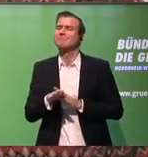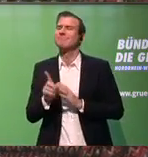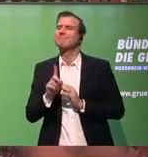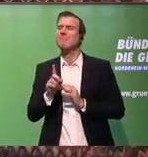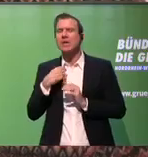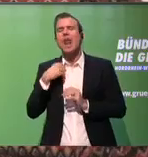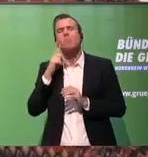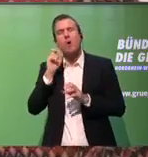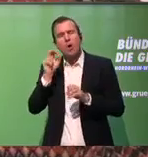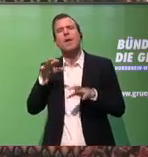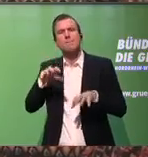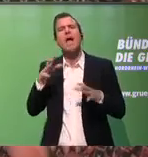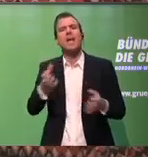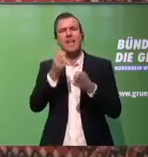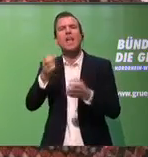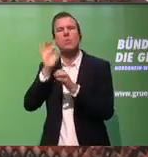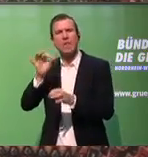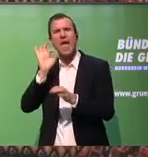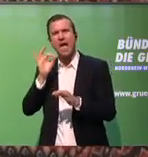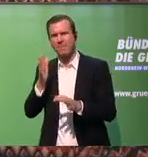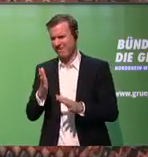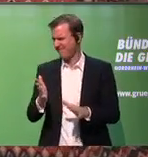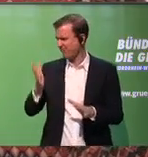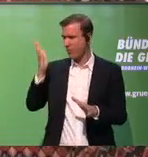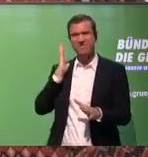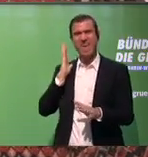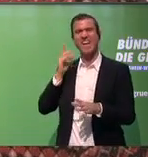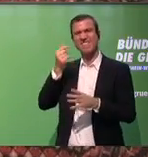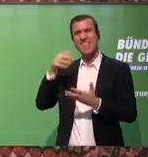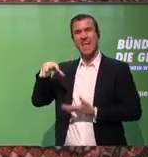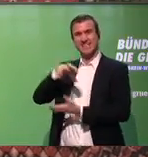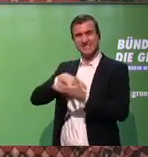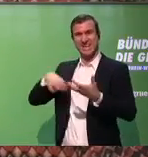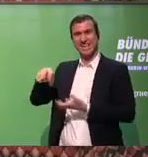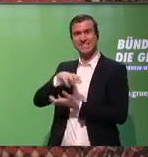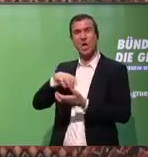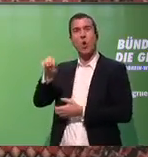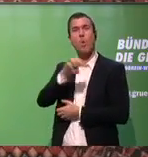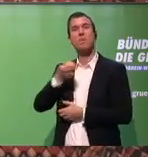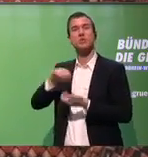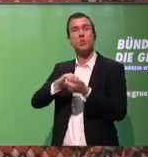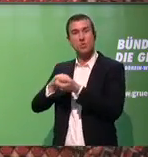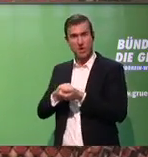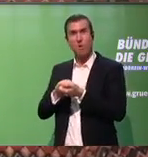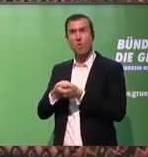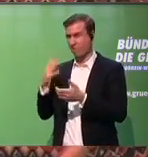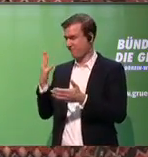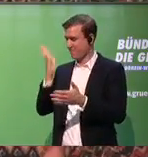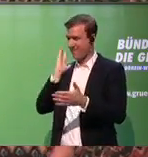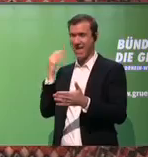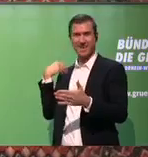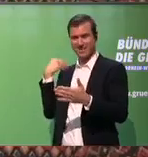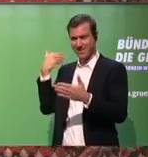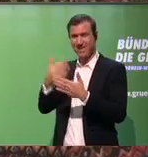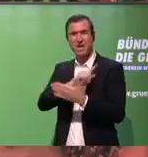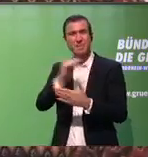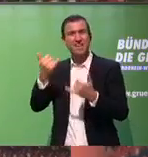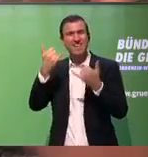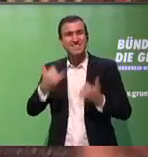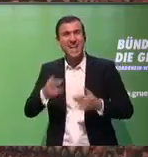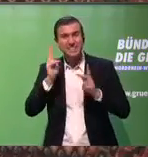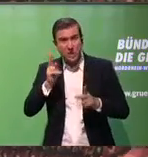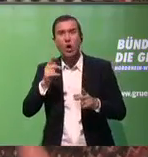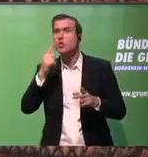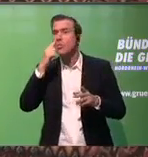wir 5 Jahre, nachdem diese Finanzkrise in der Europäischen Union angekommen ist, immer noch nur